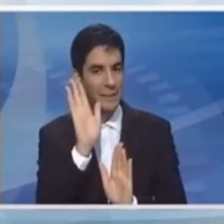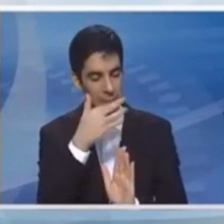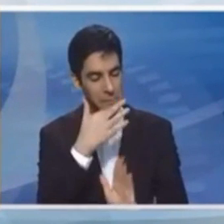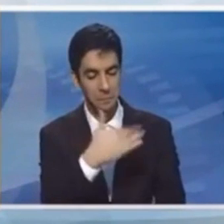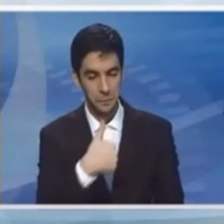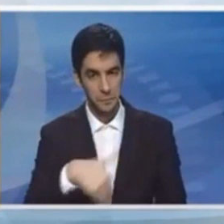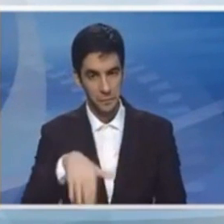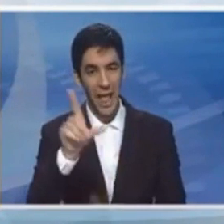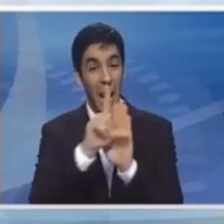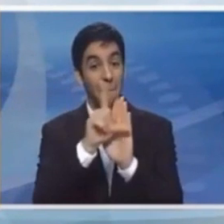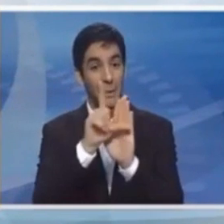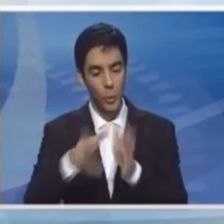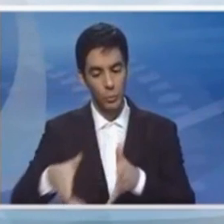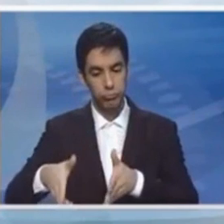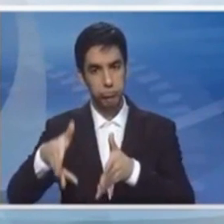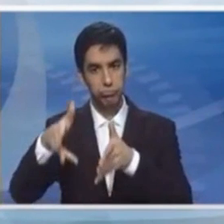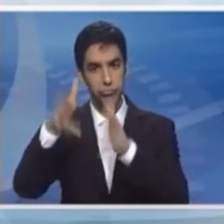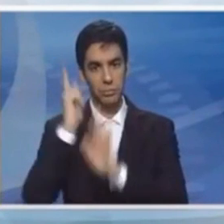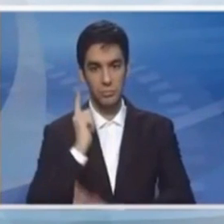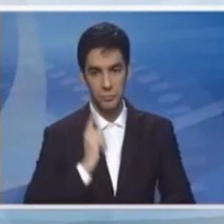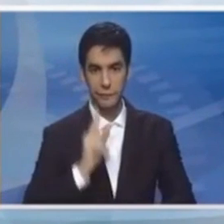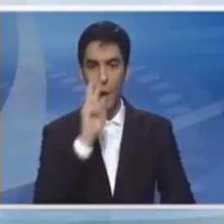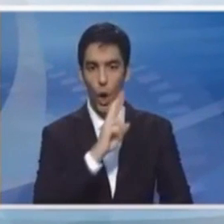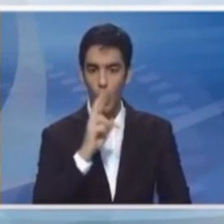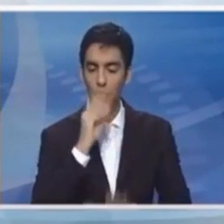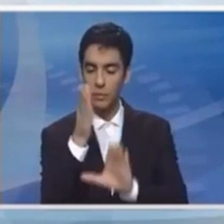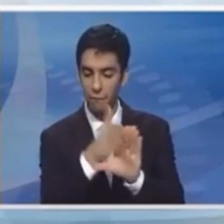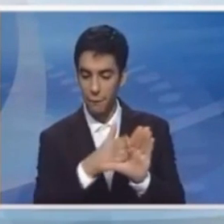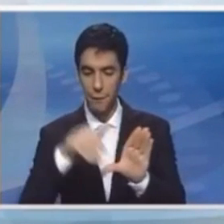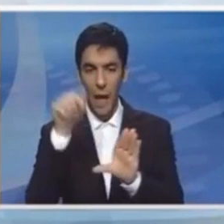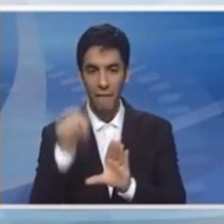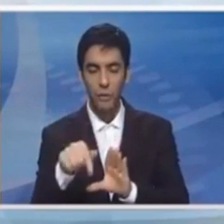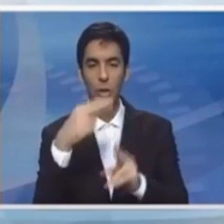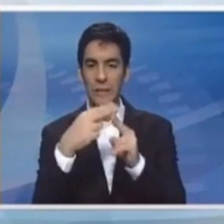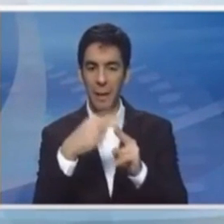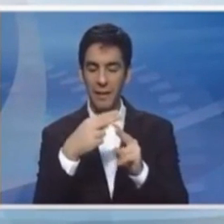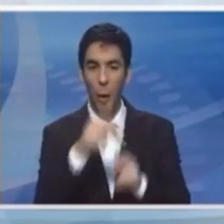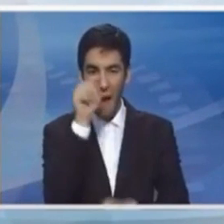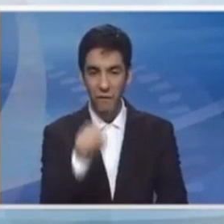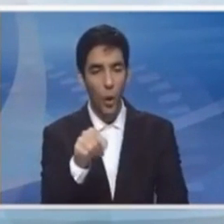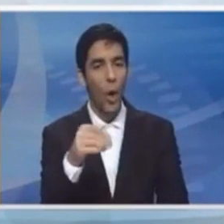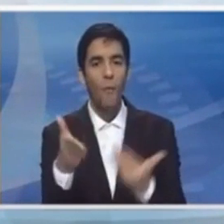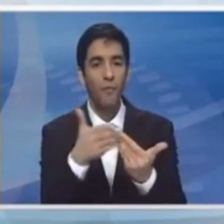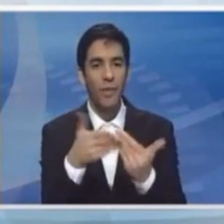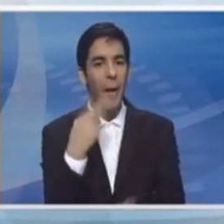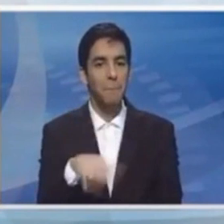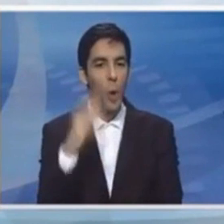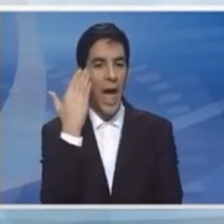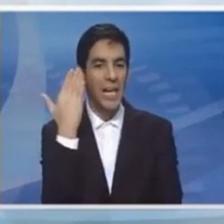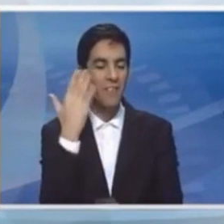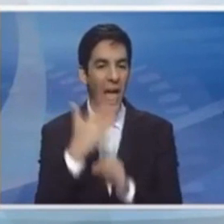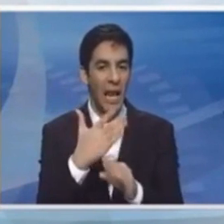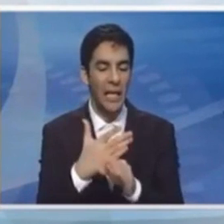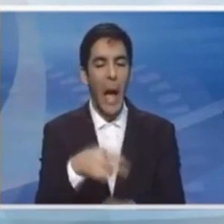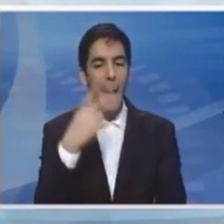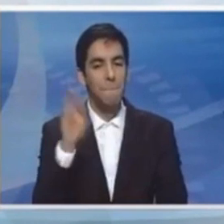επαύλης για πώληση διαβατηρίων, είχα σαν αποτέλεσμα να μειωθεί η προσφορά οικιστικών μονάδων. Για να χτιστούν όμως οι πύργοι